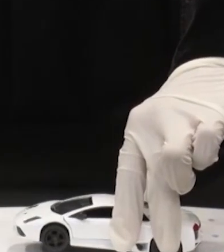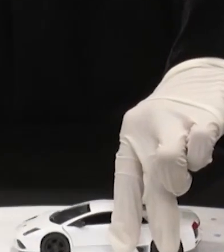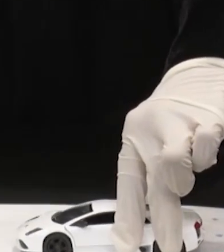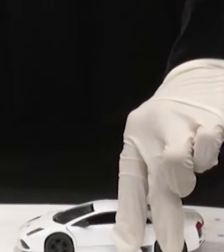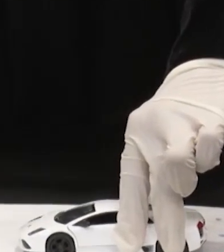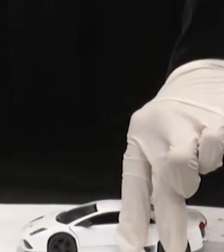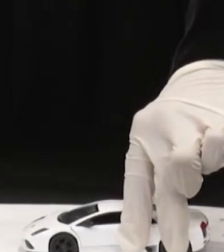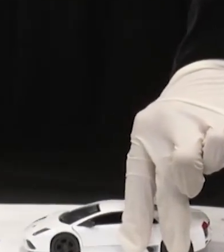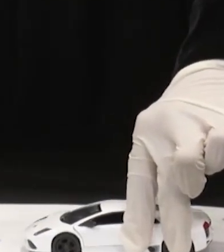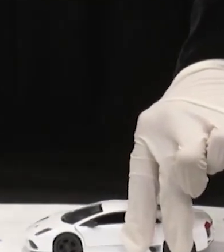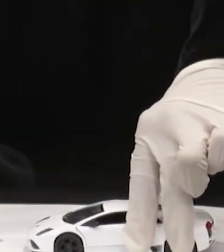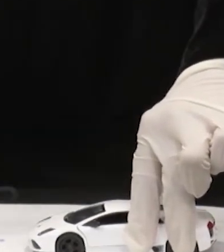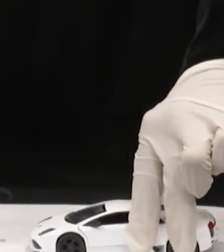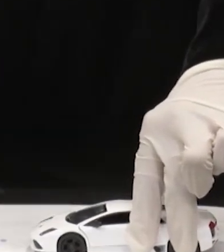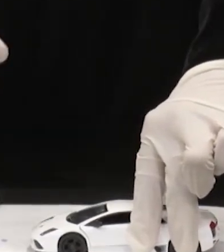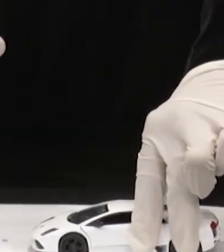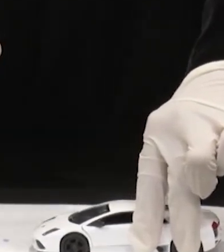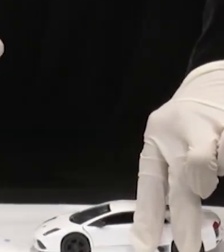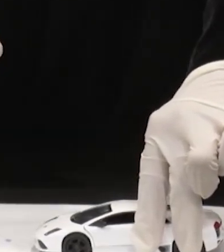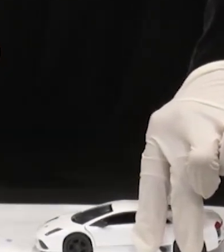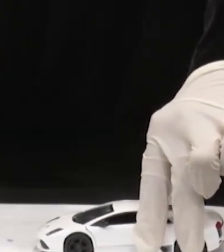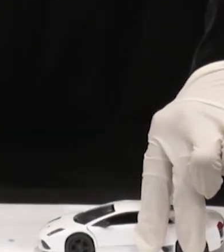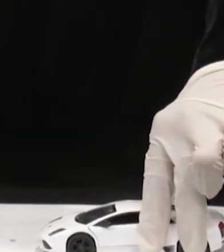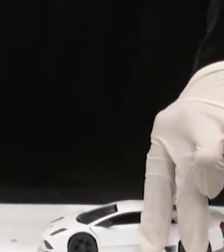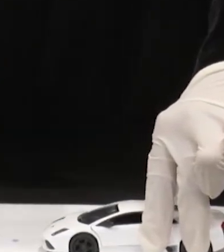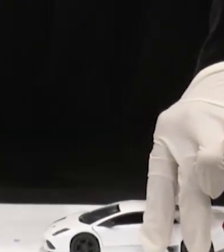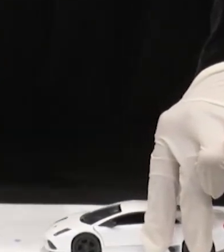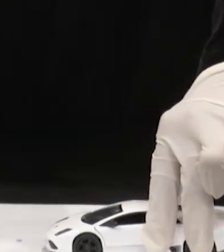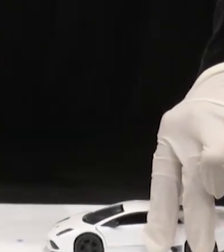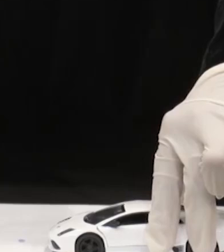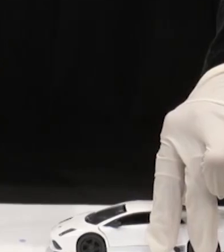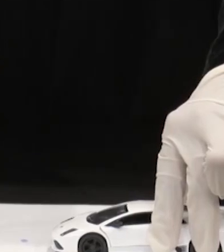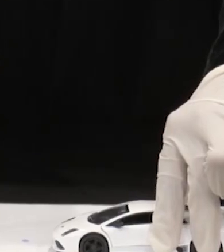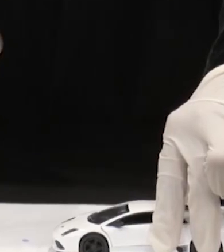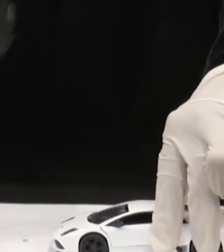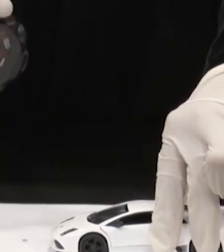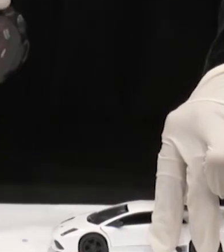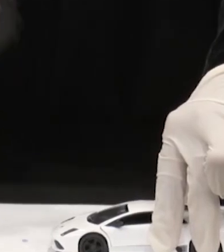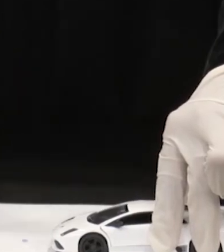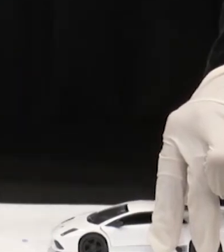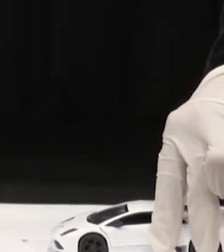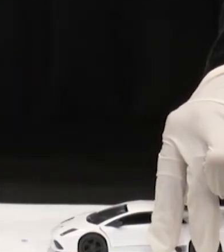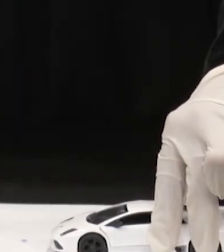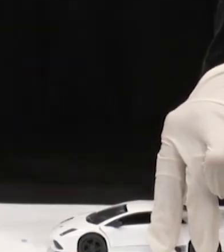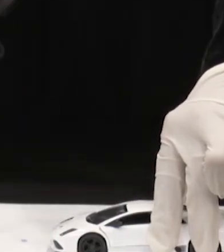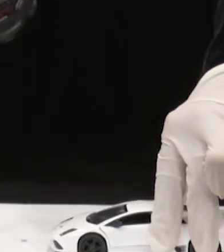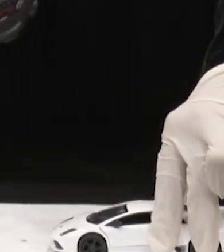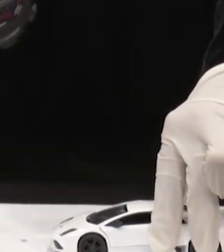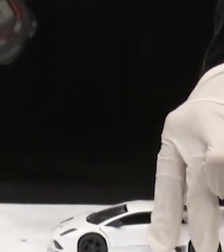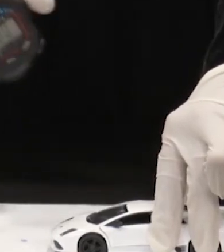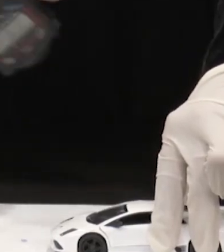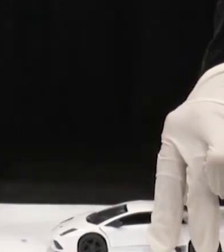بهذا الشكل ساقوم بتشغيل ساعه الايقاف على الصفر وابدا بتشغيلها وحساب